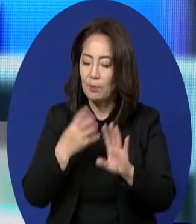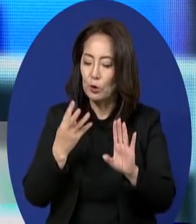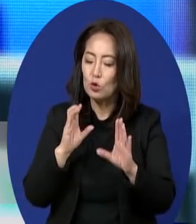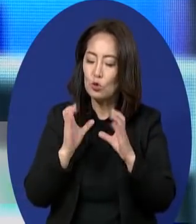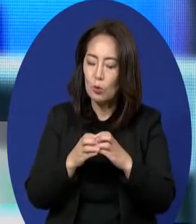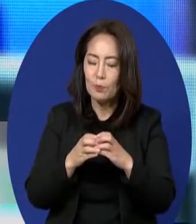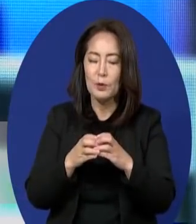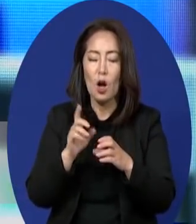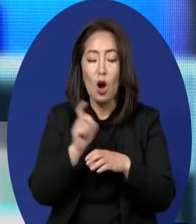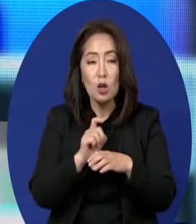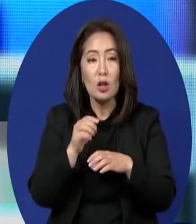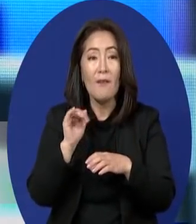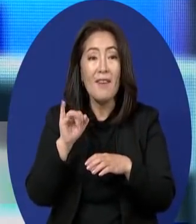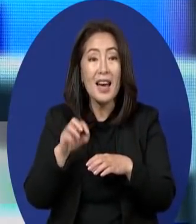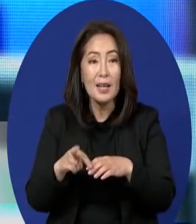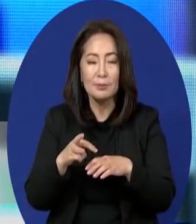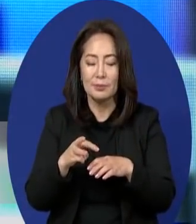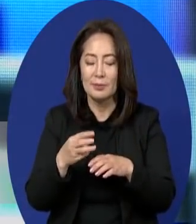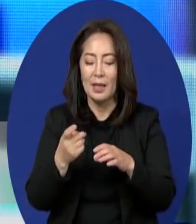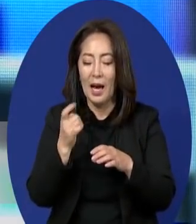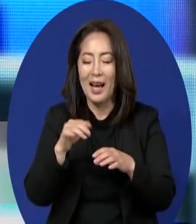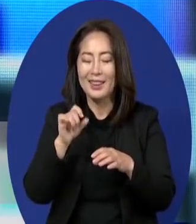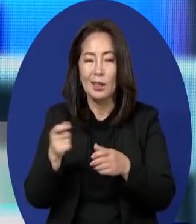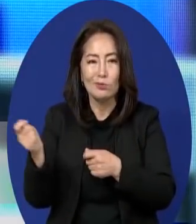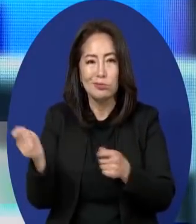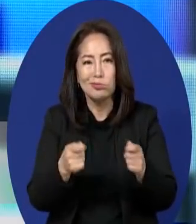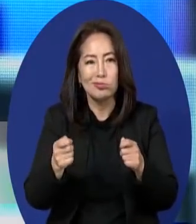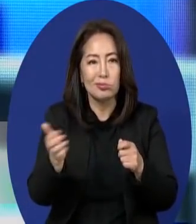бүлэг хоршоо фермүүдэд хадлангийн зориулалттай ижбүрдэл